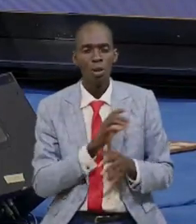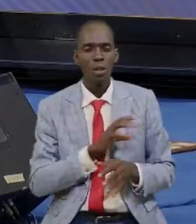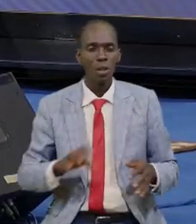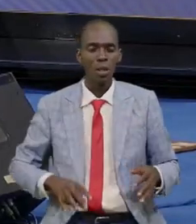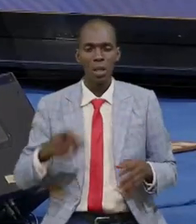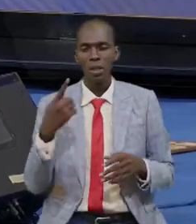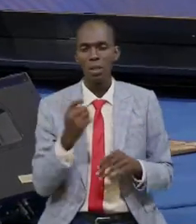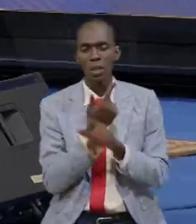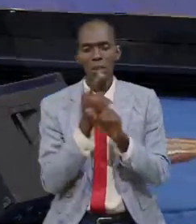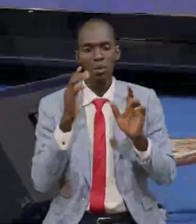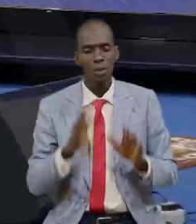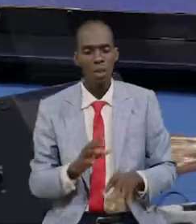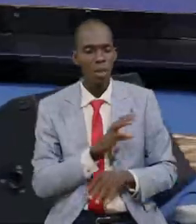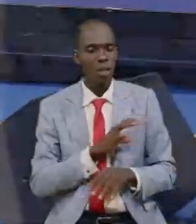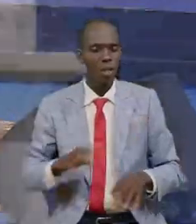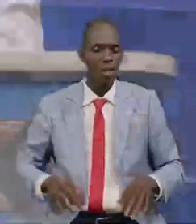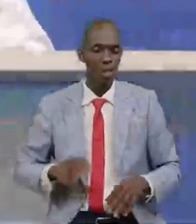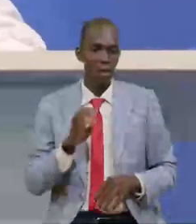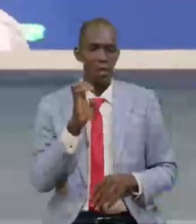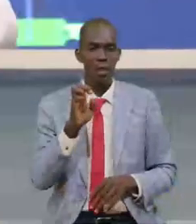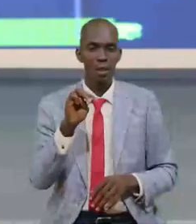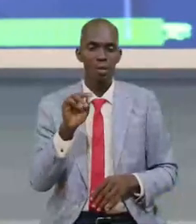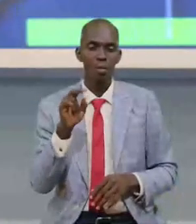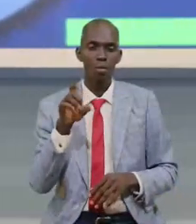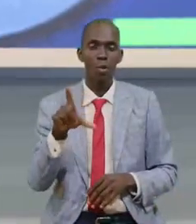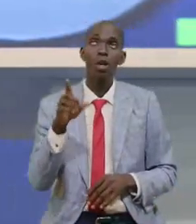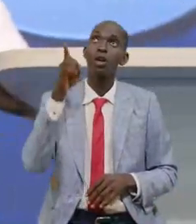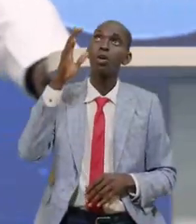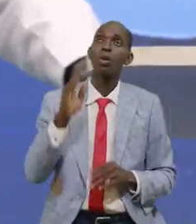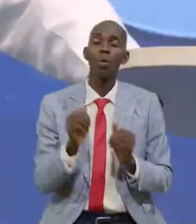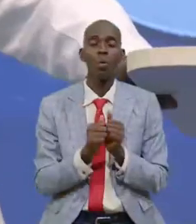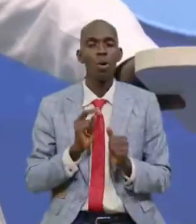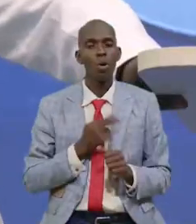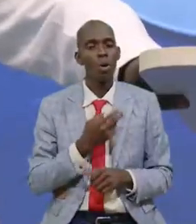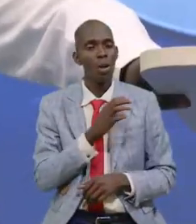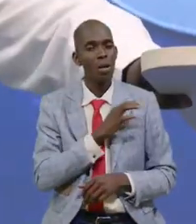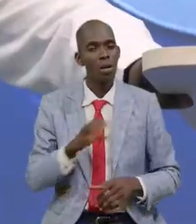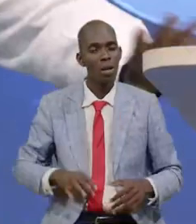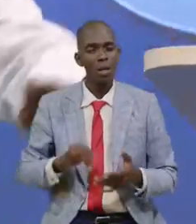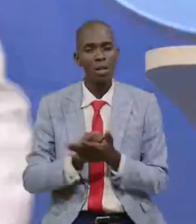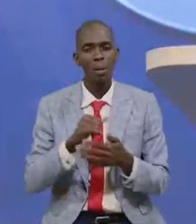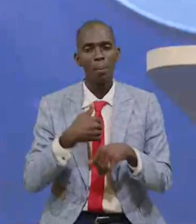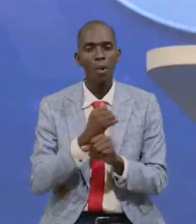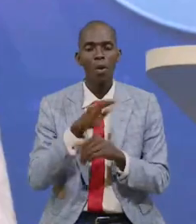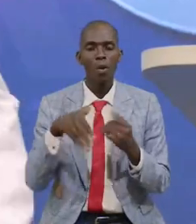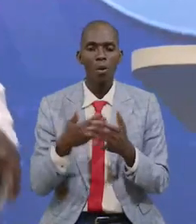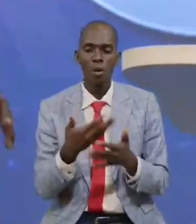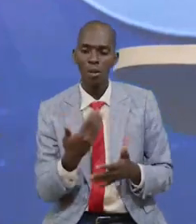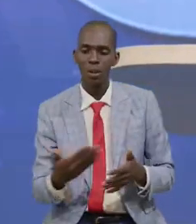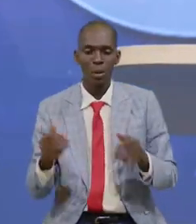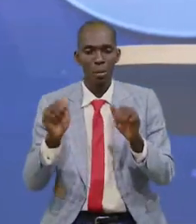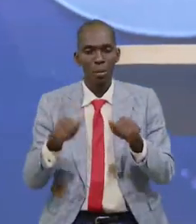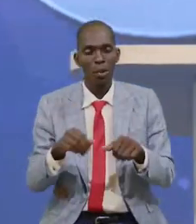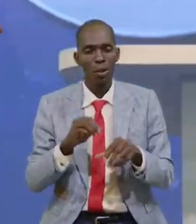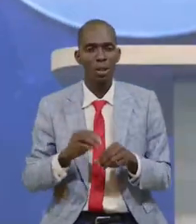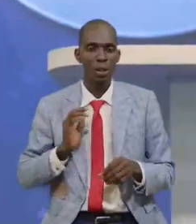Libérateur, Christ Emmanuel, Dieu avec nous. Christ qui rend tout possible dans